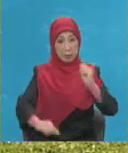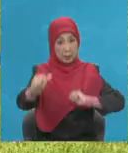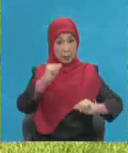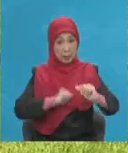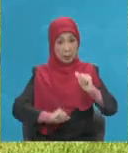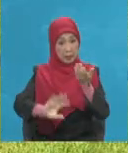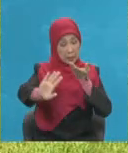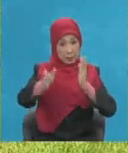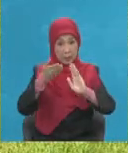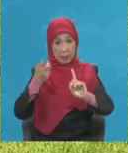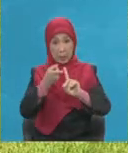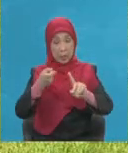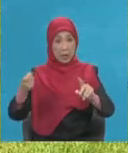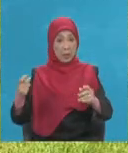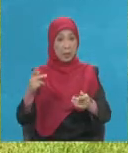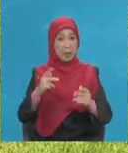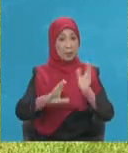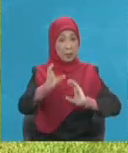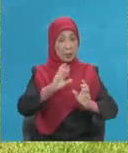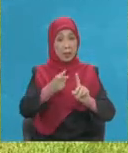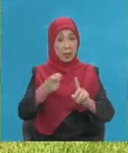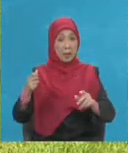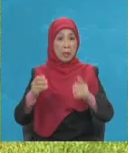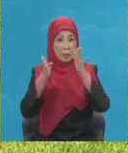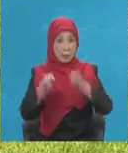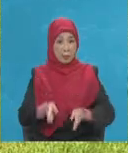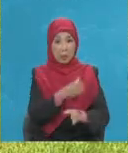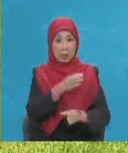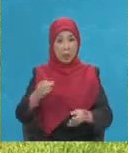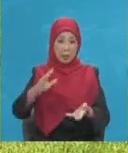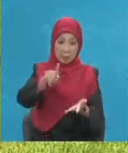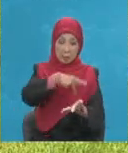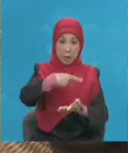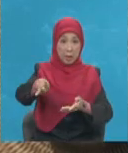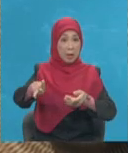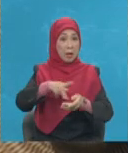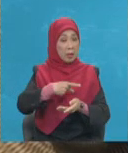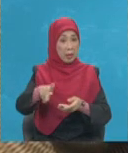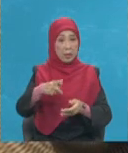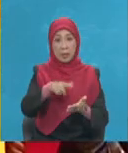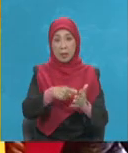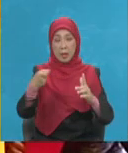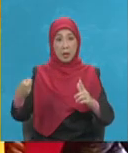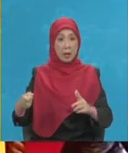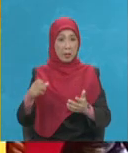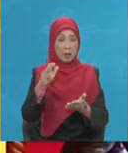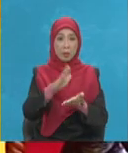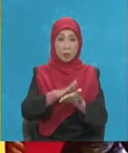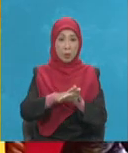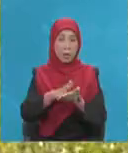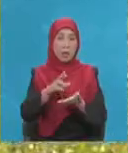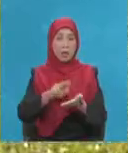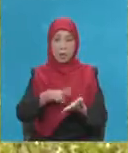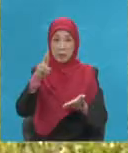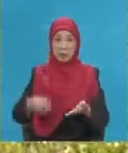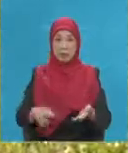Persembahan seni silat oleh pesilat-pesilat kebangsaan dan persembahan silat tari oleh pelajar-pelajar Sekolah Rendah Yayasan Sultan